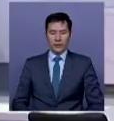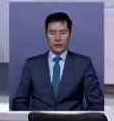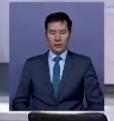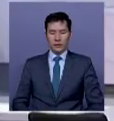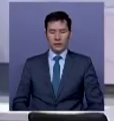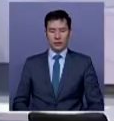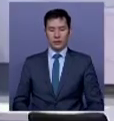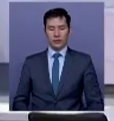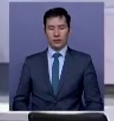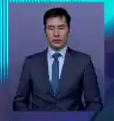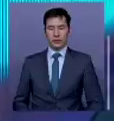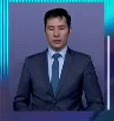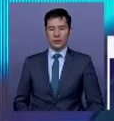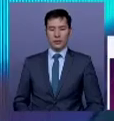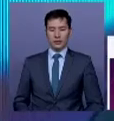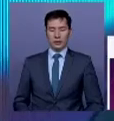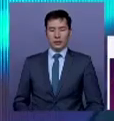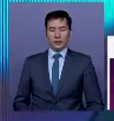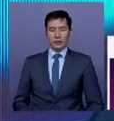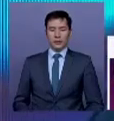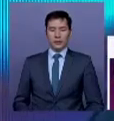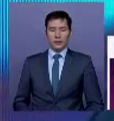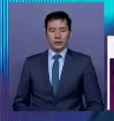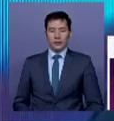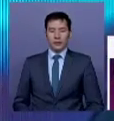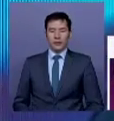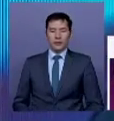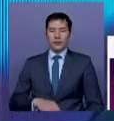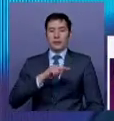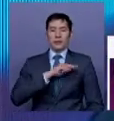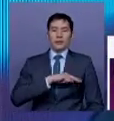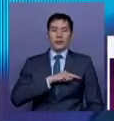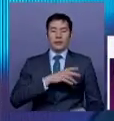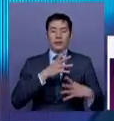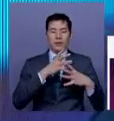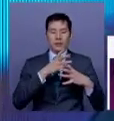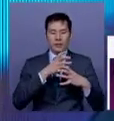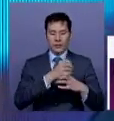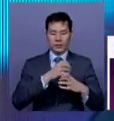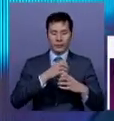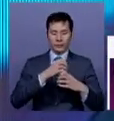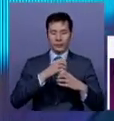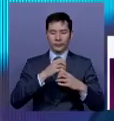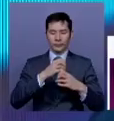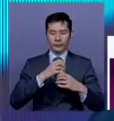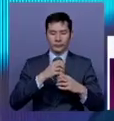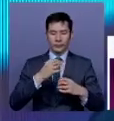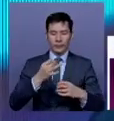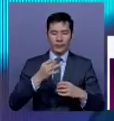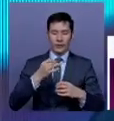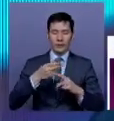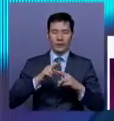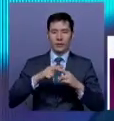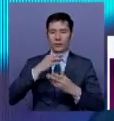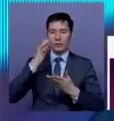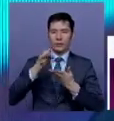Объективті түрде қарайтын болсақ, жұмыс орнын қысқарту және қаржылай үнемдеу өндіруші компаниялар және оның бас